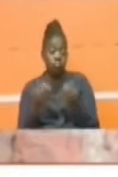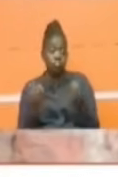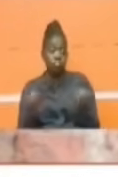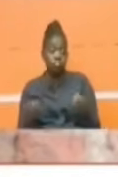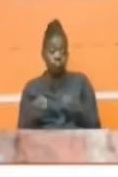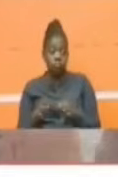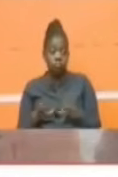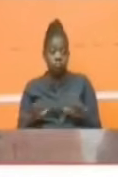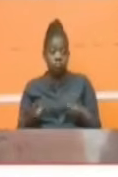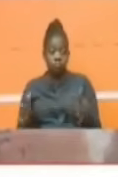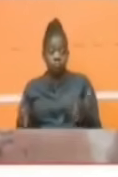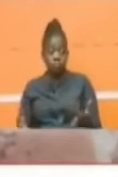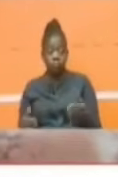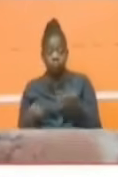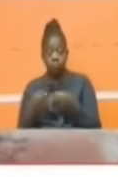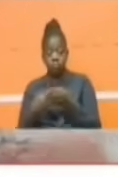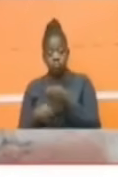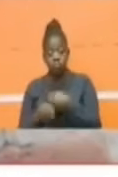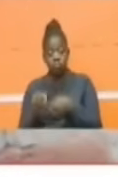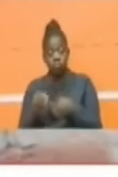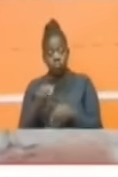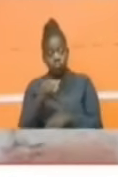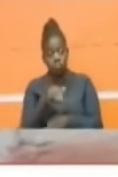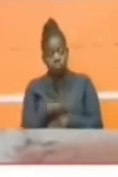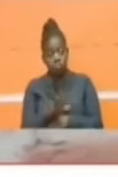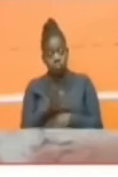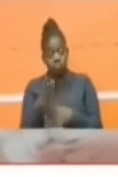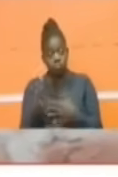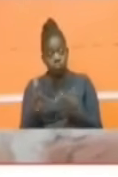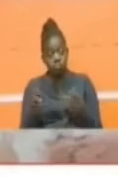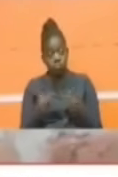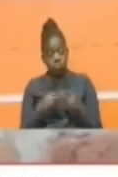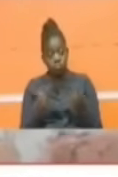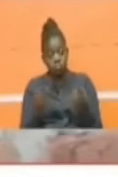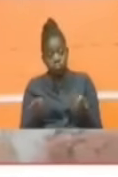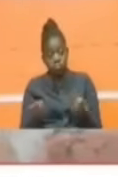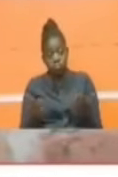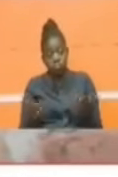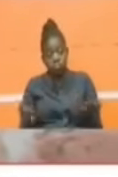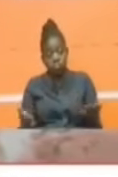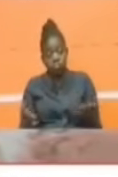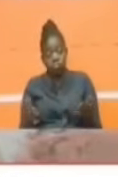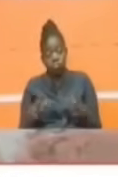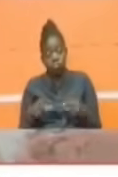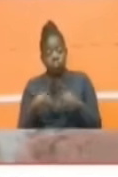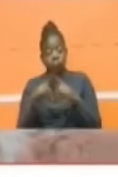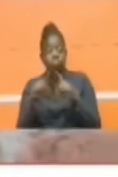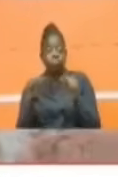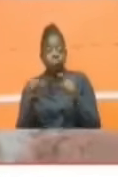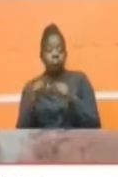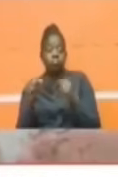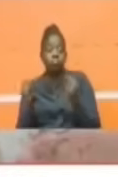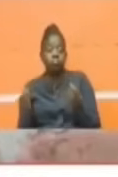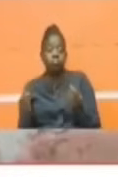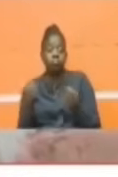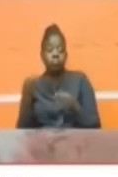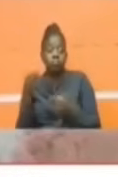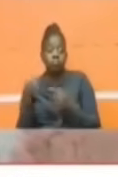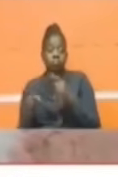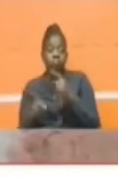ekibanja tiyatunda n'amuwamu ekikye era akimuwa mbutaagande nga bamuwerekereza ebigambo nti